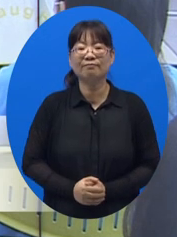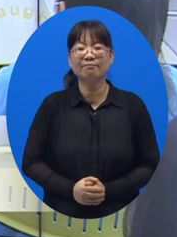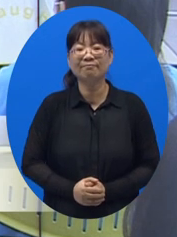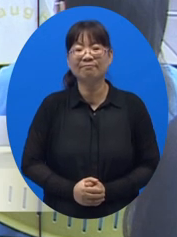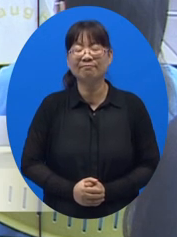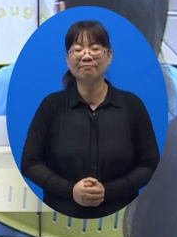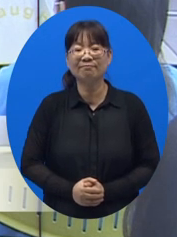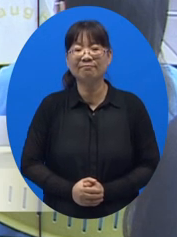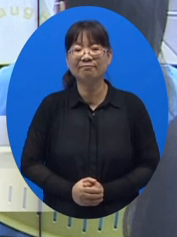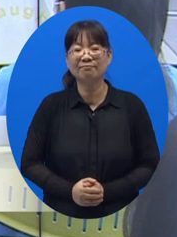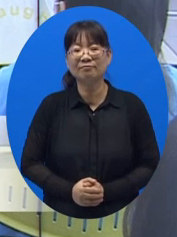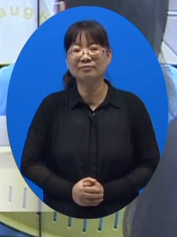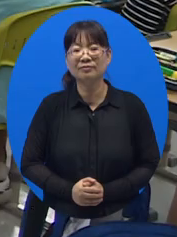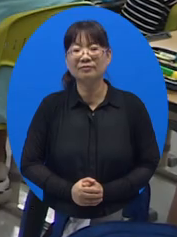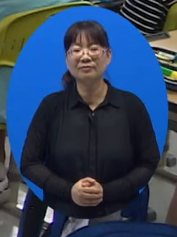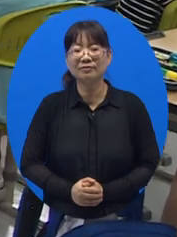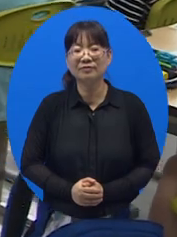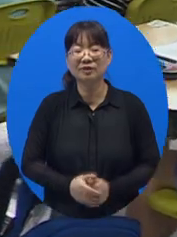리포트 함께 보시죠.